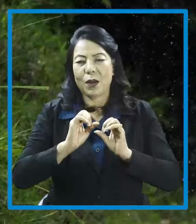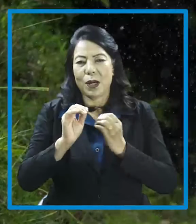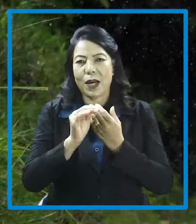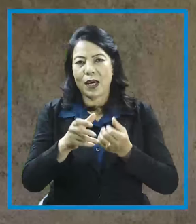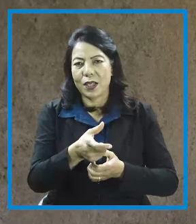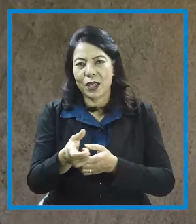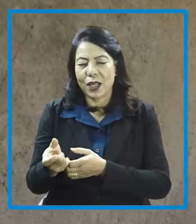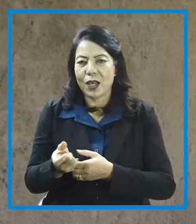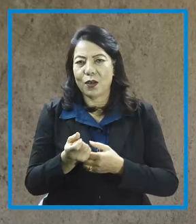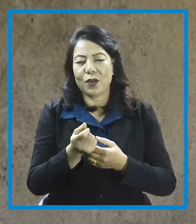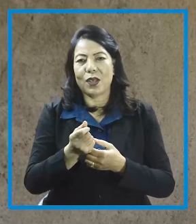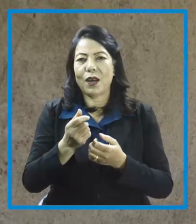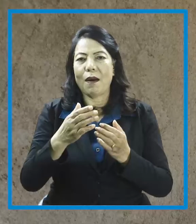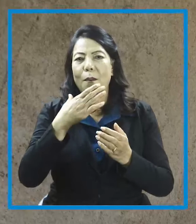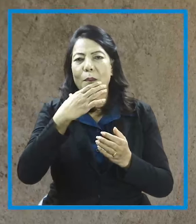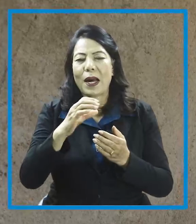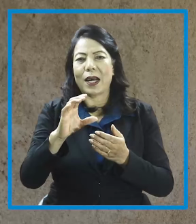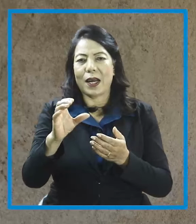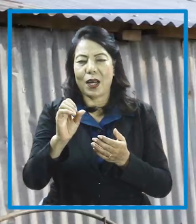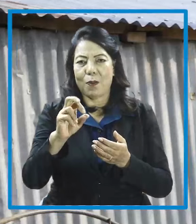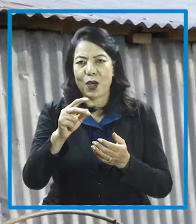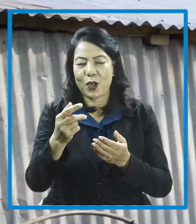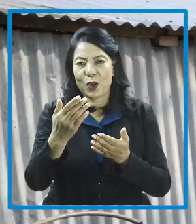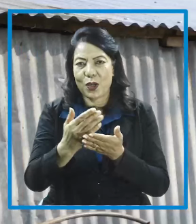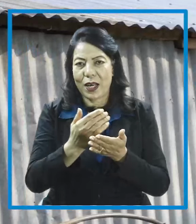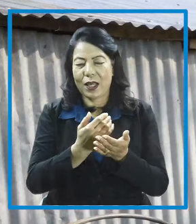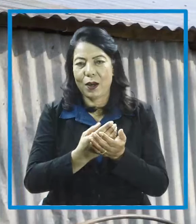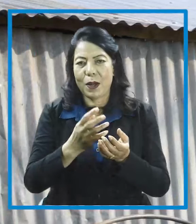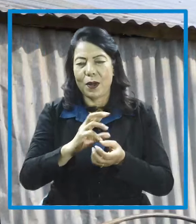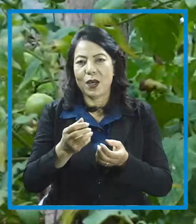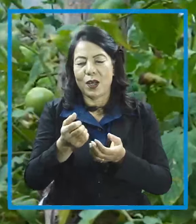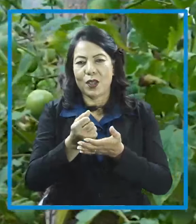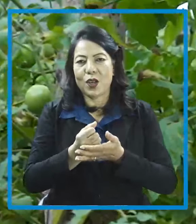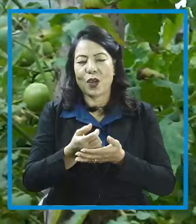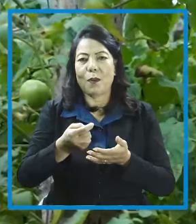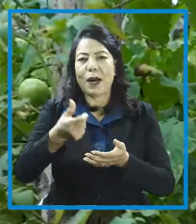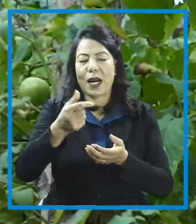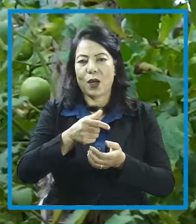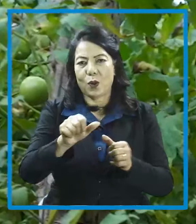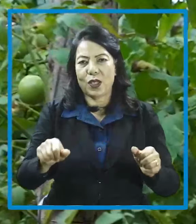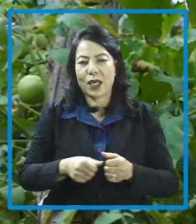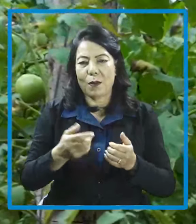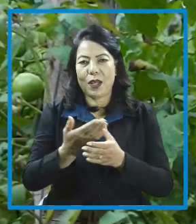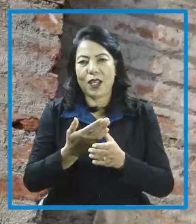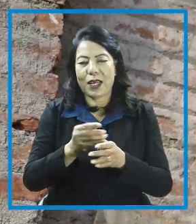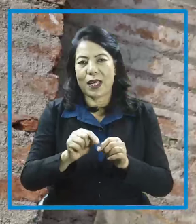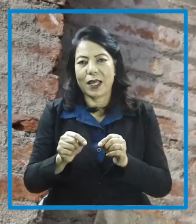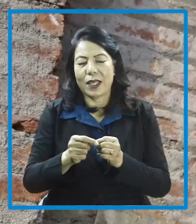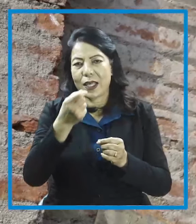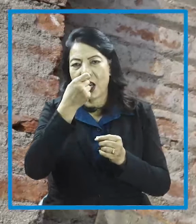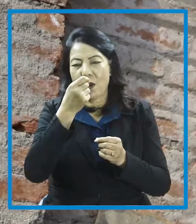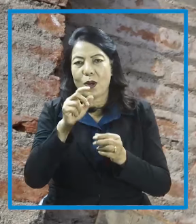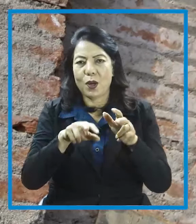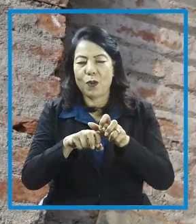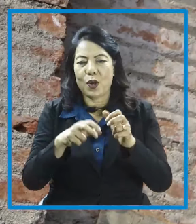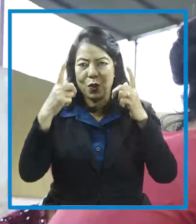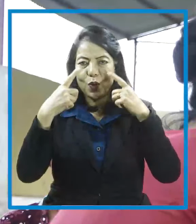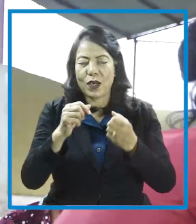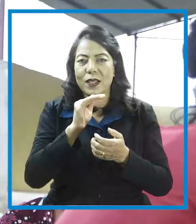पोखरी निर्माण, बाख्रा पैँचो कार्यक्रम, ब्याड बोका सहयोग, भाडाको जग्गामा तरकारी खेती, ग्रामीण पशु स्वास्थ्य